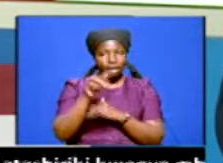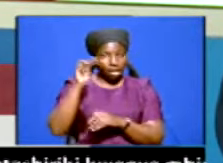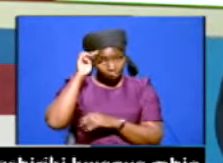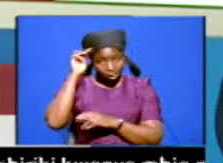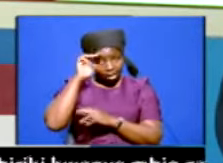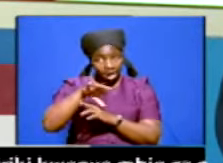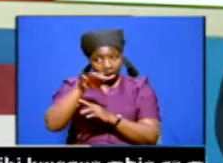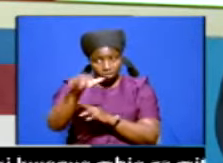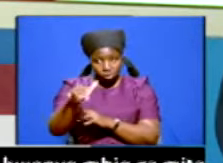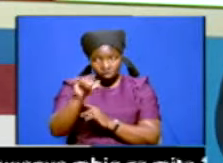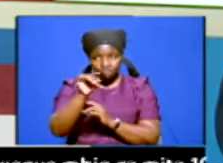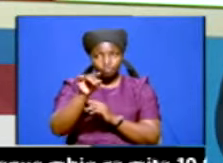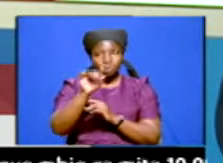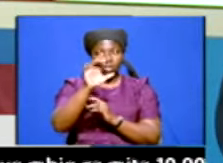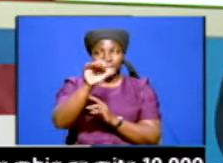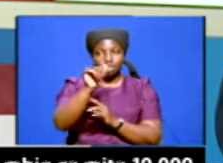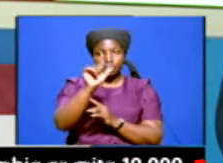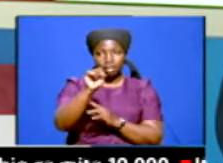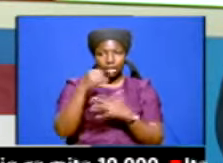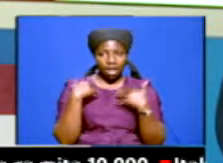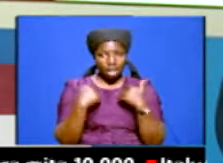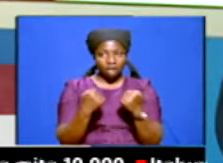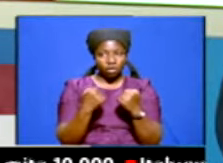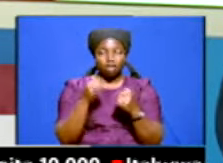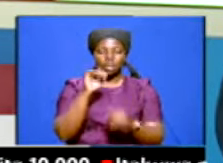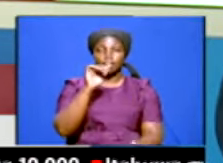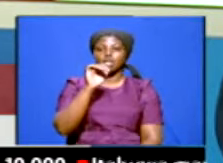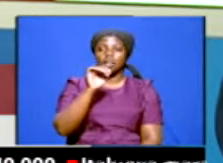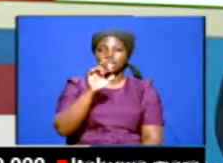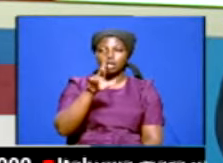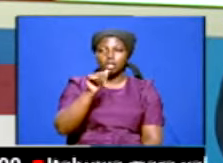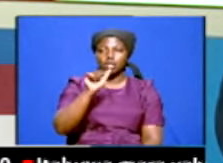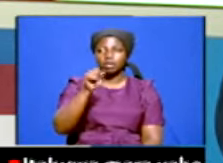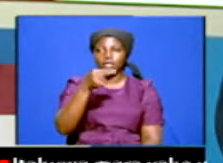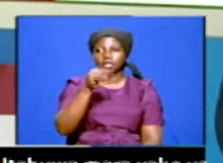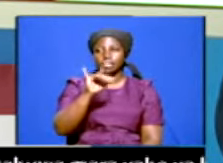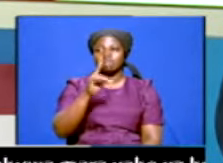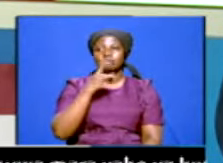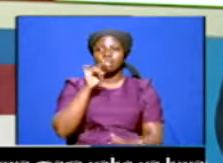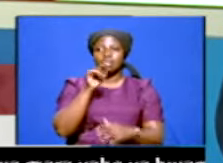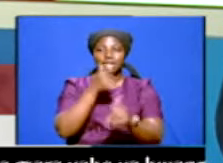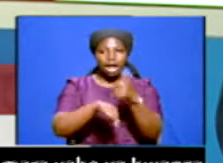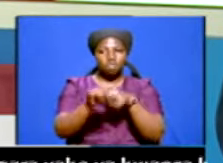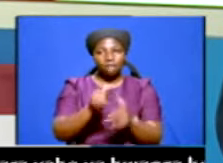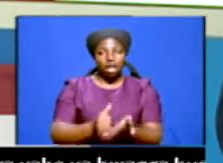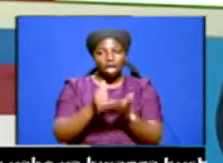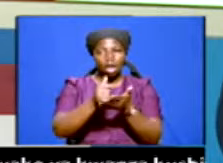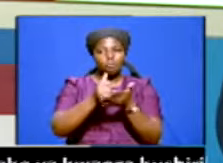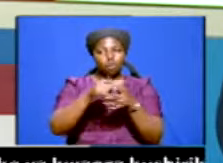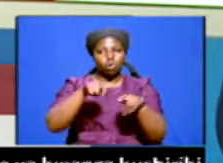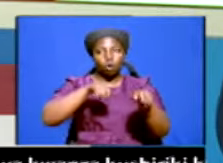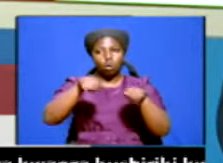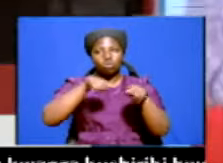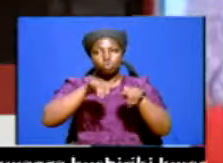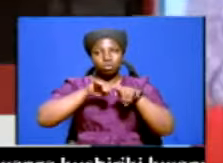katibu mwandamizi katika Wizara ya Afya Rashid Aman amesema hatua hiyo itawezesha kudhibiti kusambaa kwa ugonjwa huo.